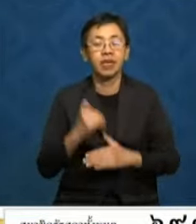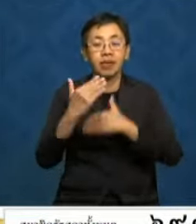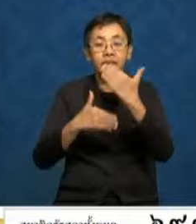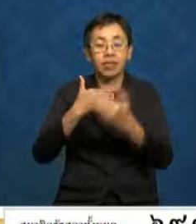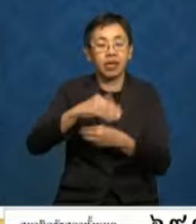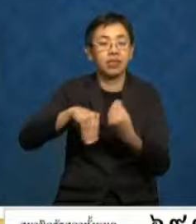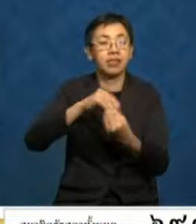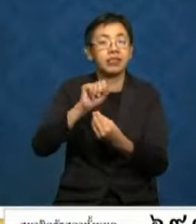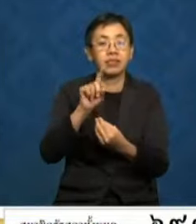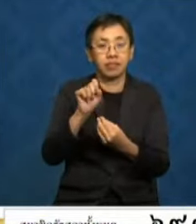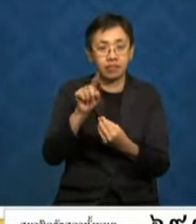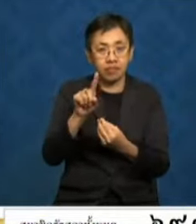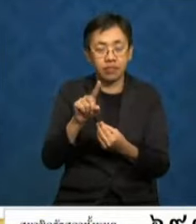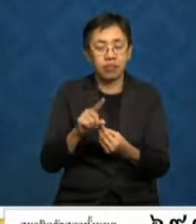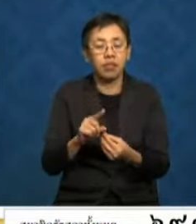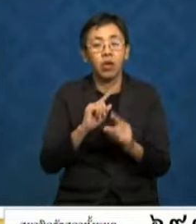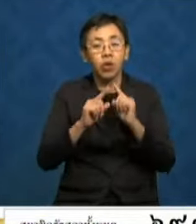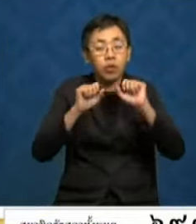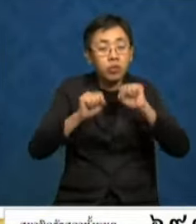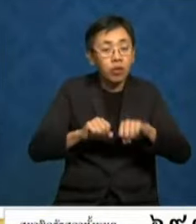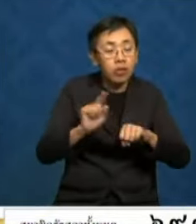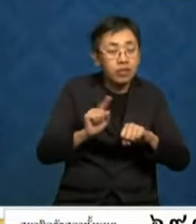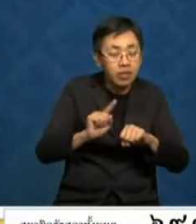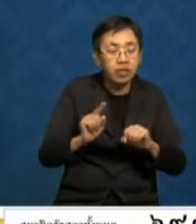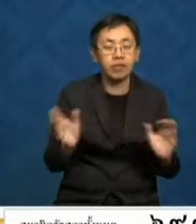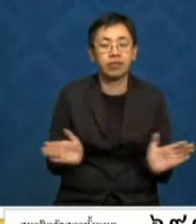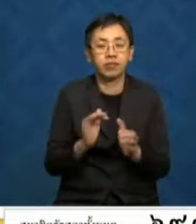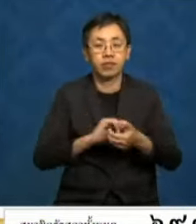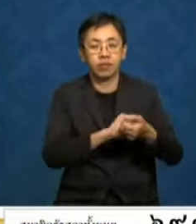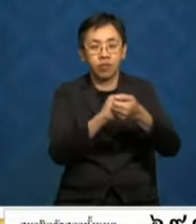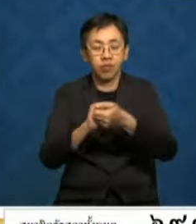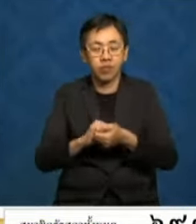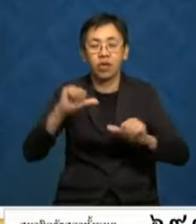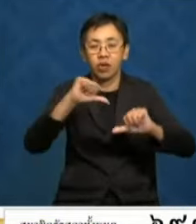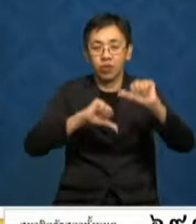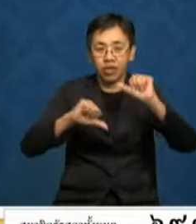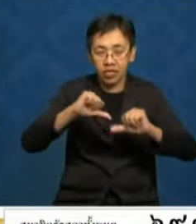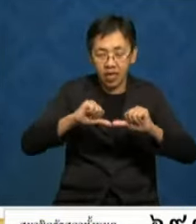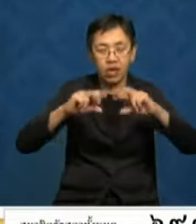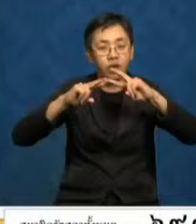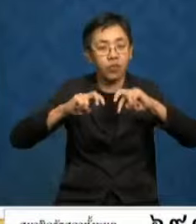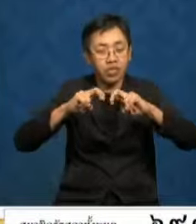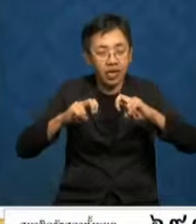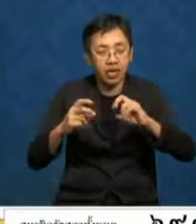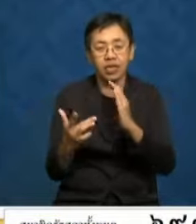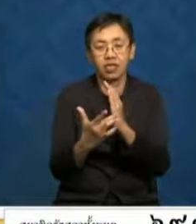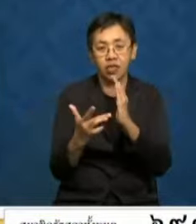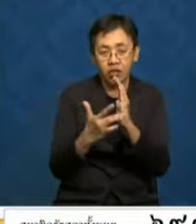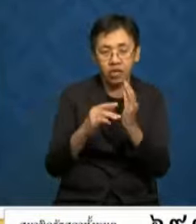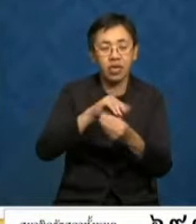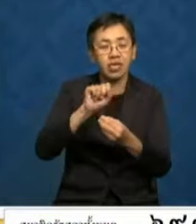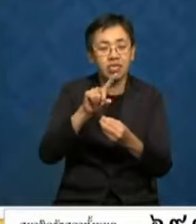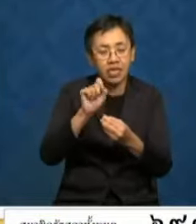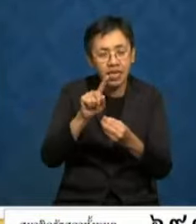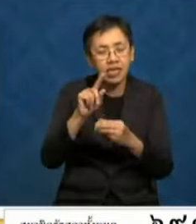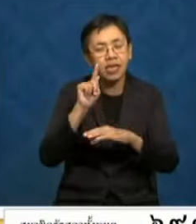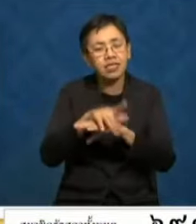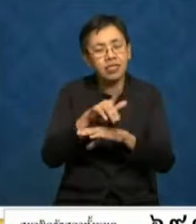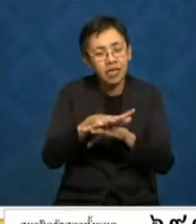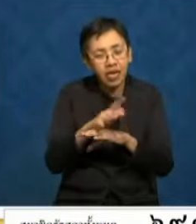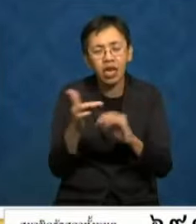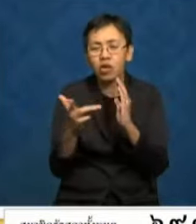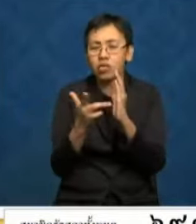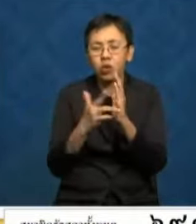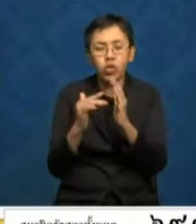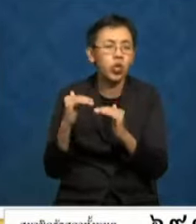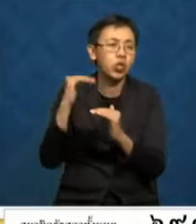ษฐกิจนะครับความตกลงนี้ส่งเสริมความร่วมมือในด้านนวัตกรรมวิทยาศาสตร์และเทคโนโลยีเศรษฐกิจดิจิตอลรวมทั้งอุตสาหกรรมเทคโนโลยี